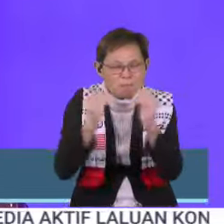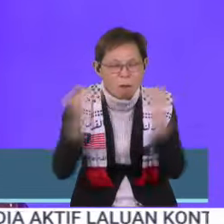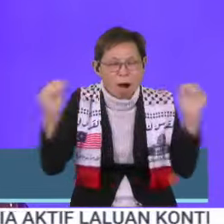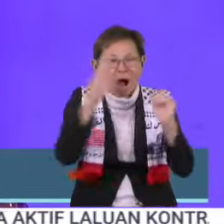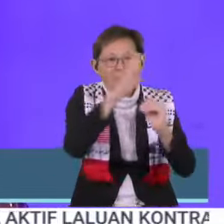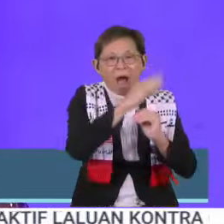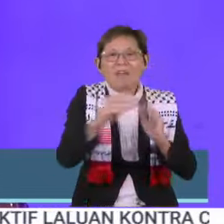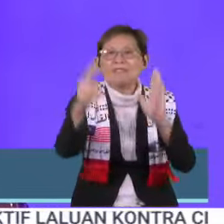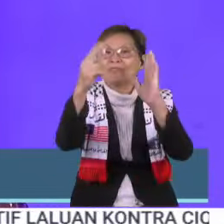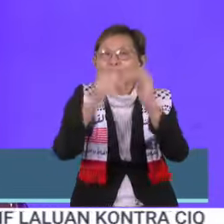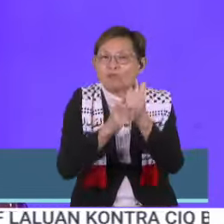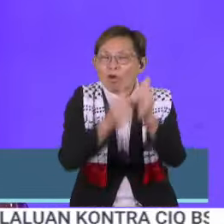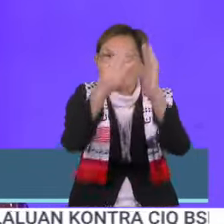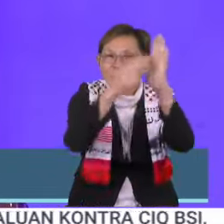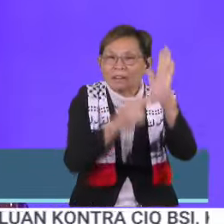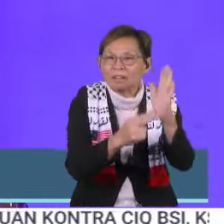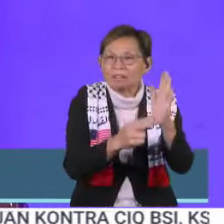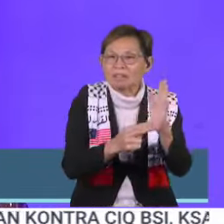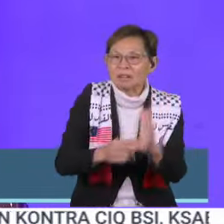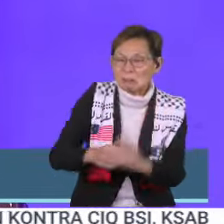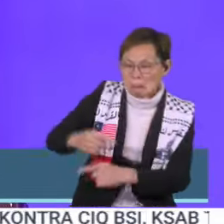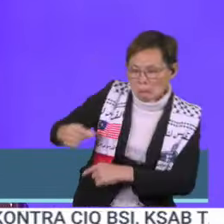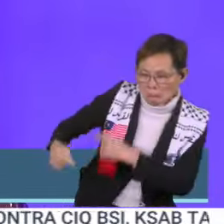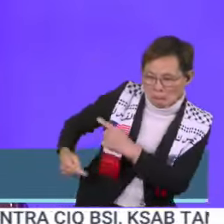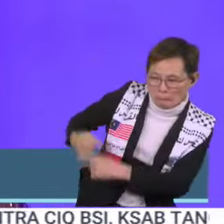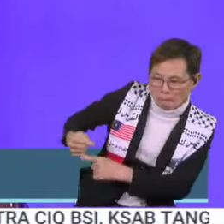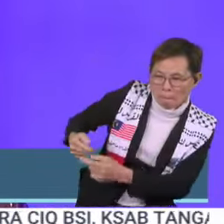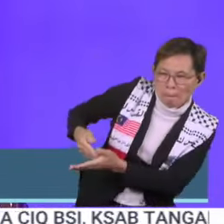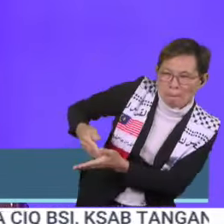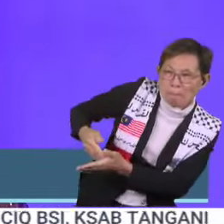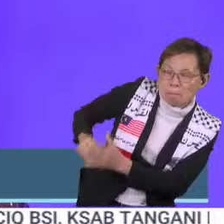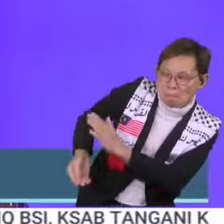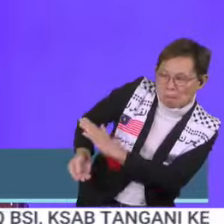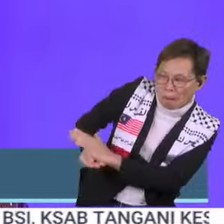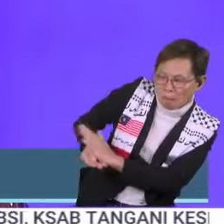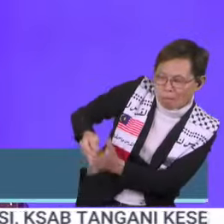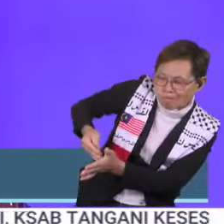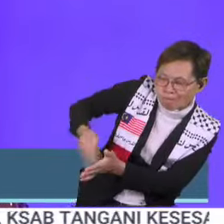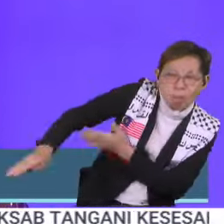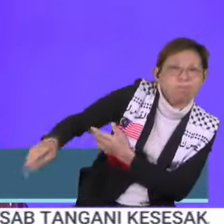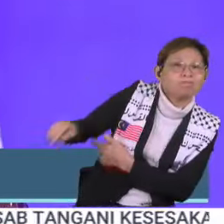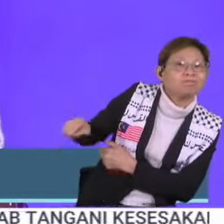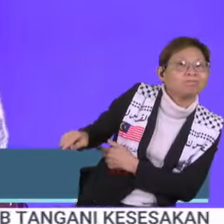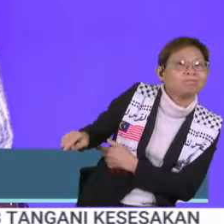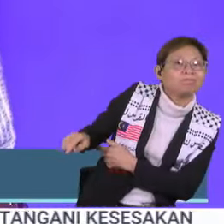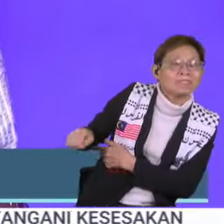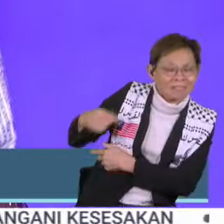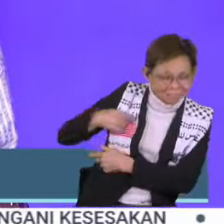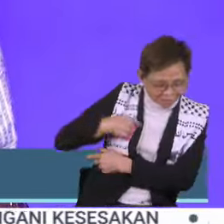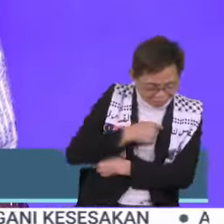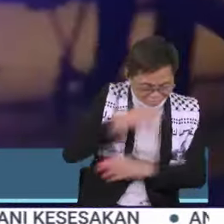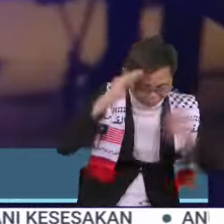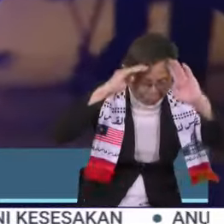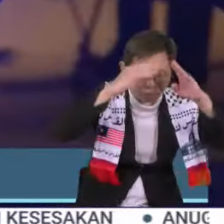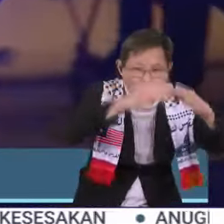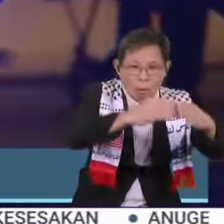to reject hypocrisy, corruption. Nah, ini yang kita nak